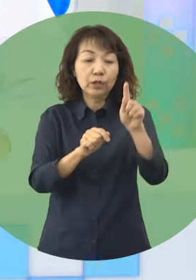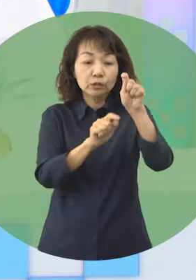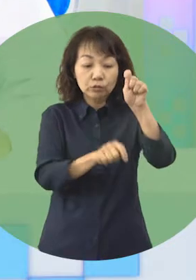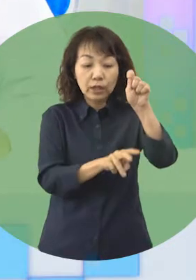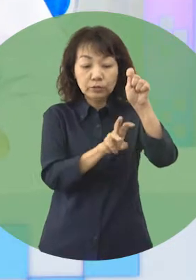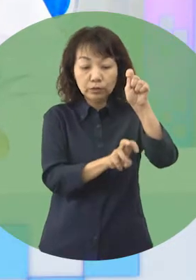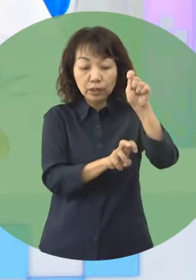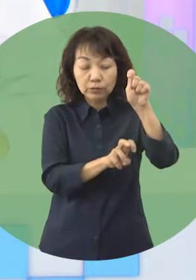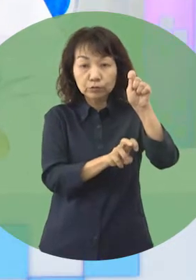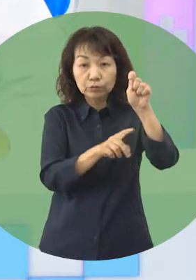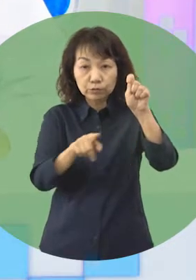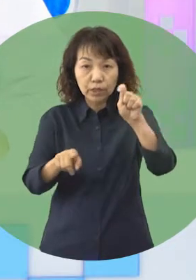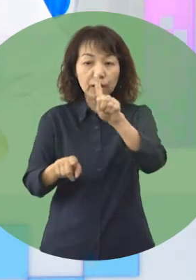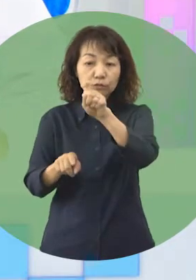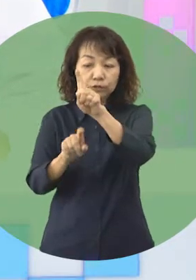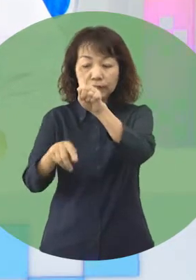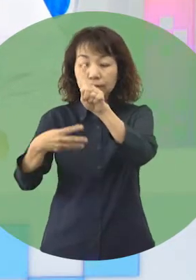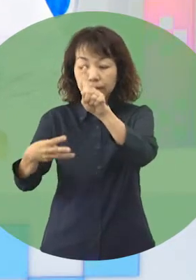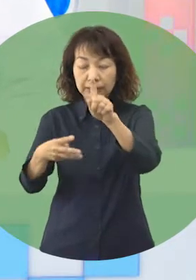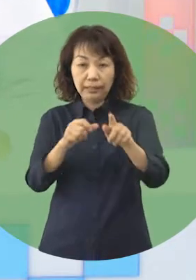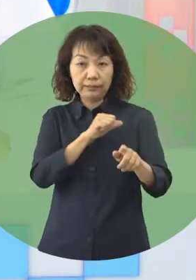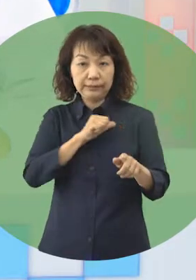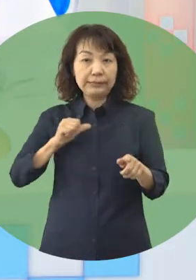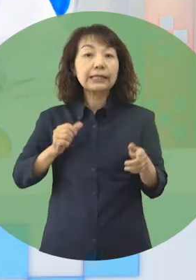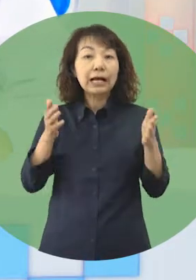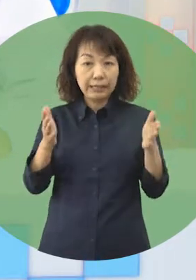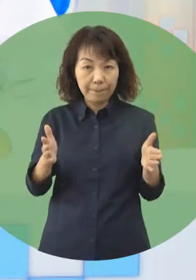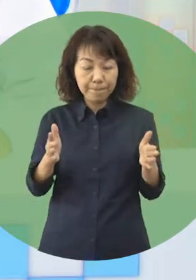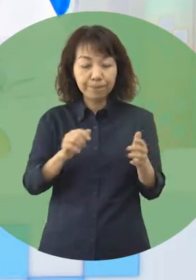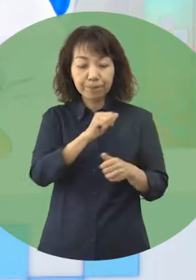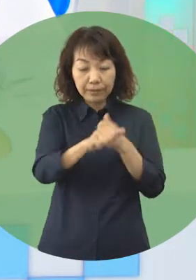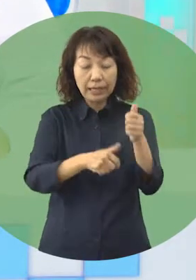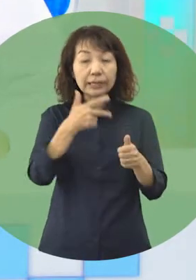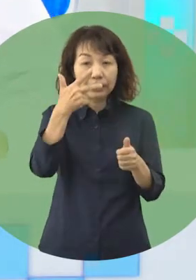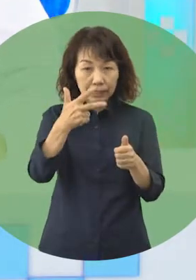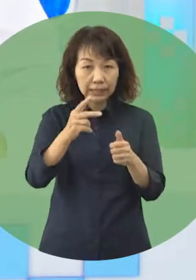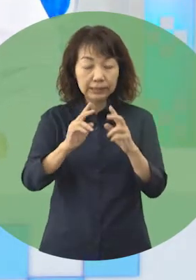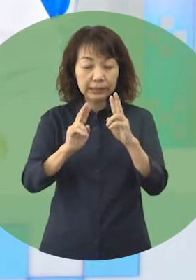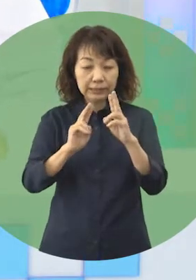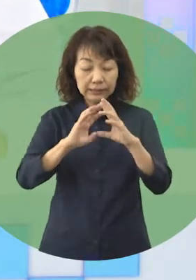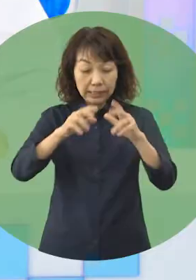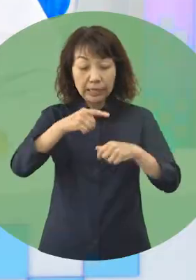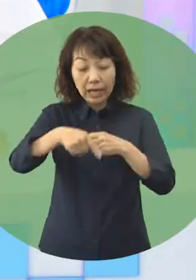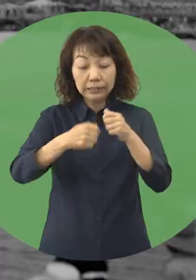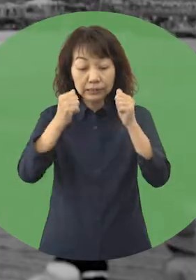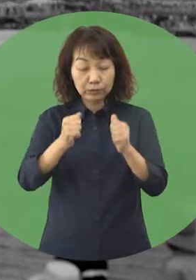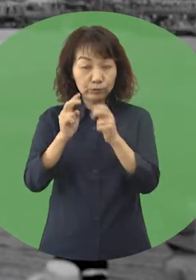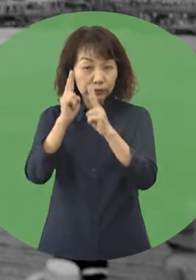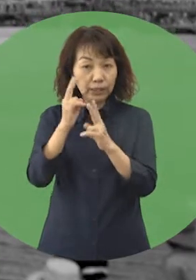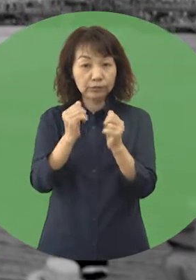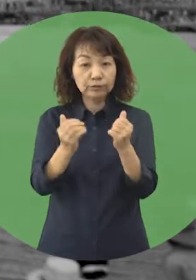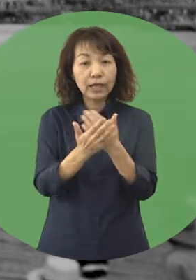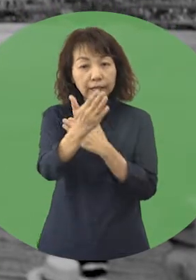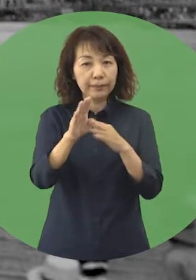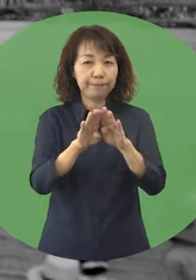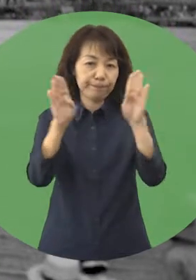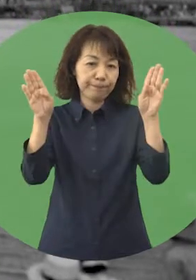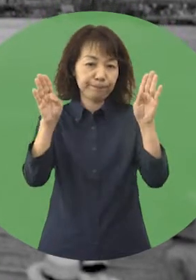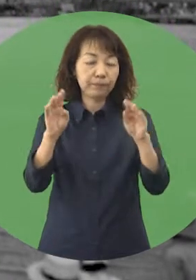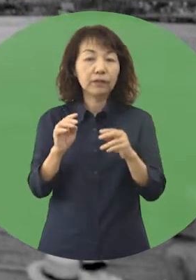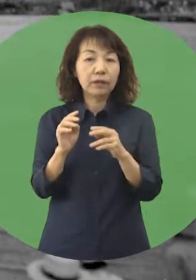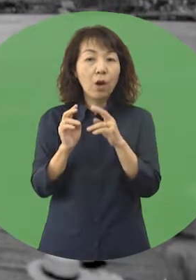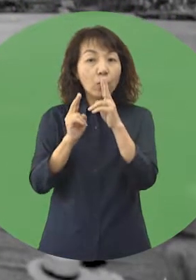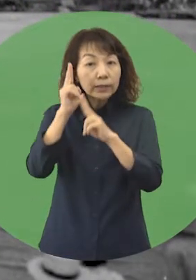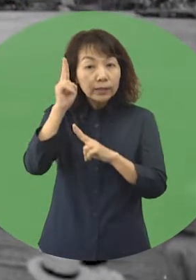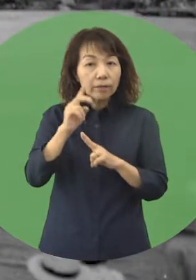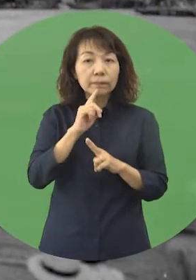3日までの5日間、第7回世界のウチナアンチョ大会が開催されます。 沖縄は日本有